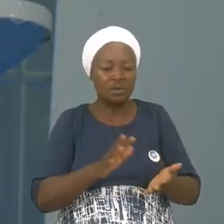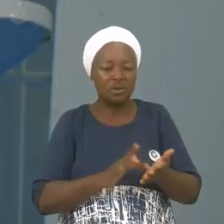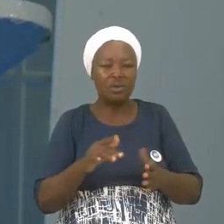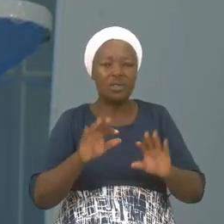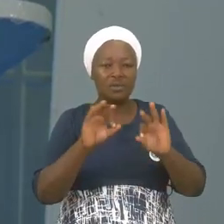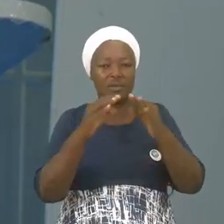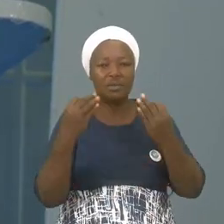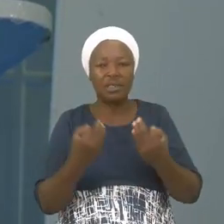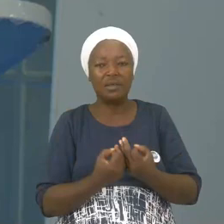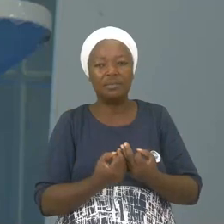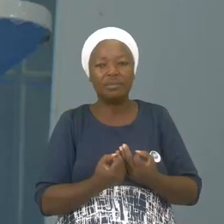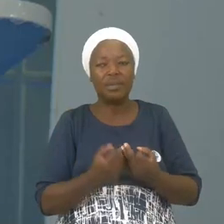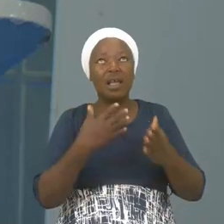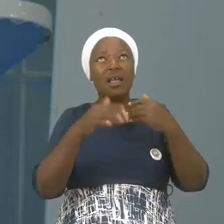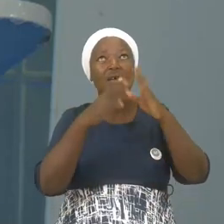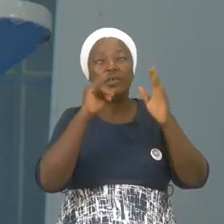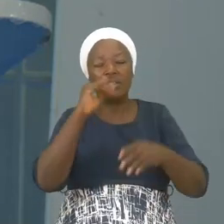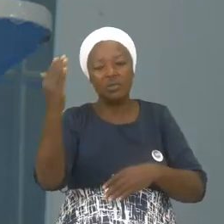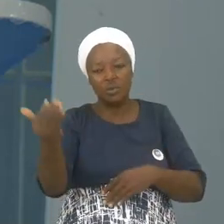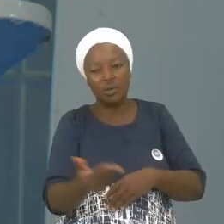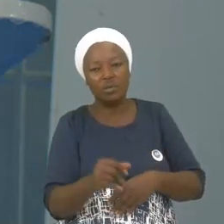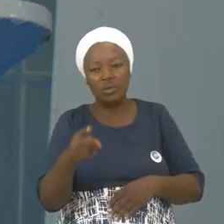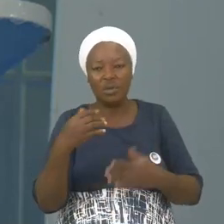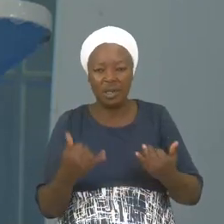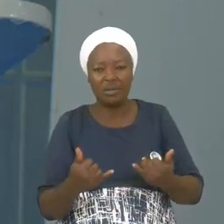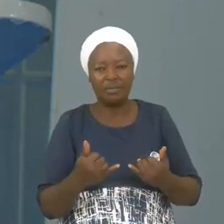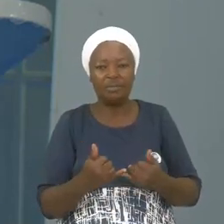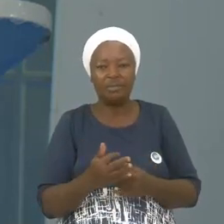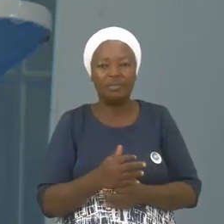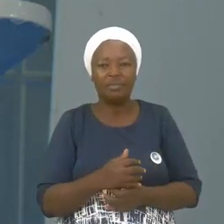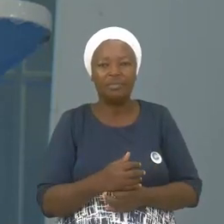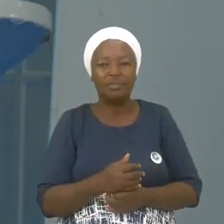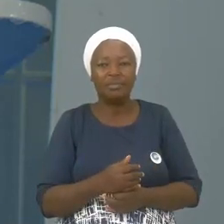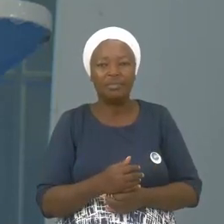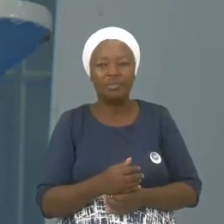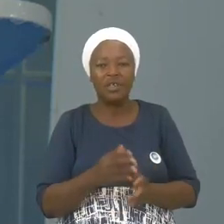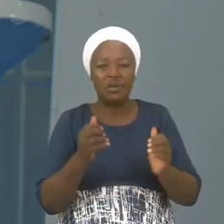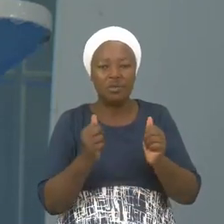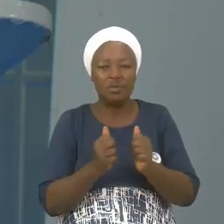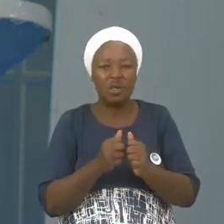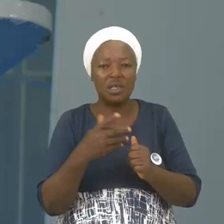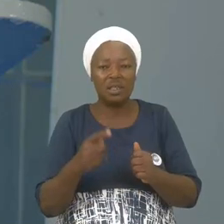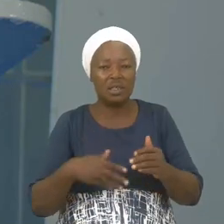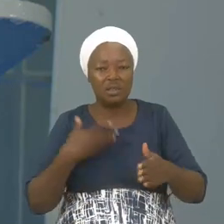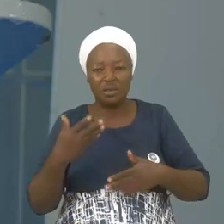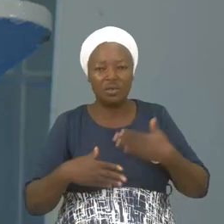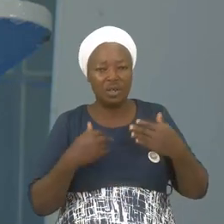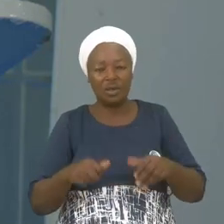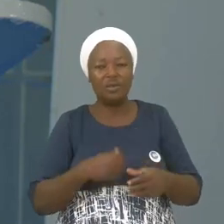Quelle famille merveilleuse! Quelle famille glorieuse! Le ciel vous accueille maintenant.